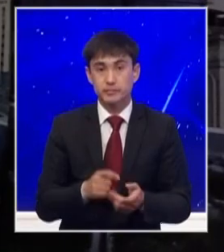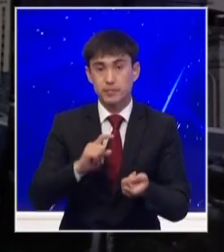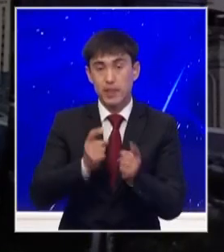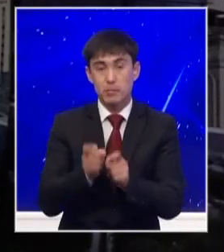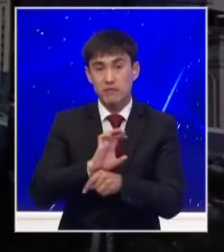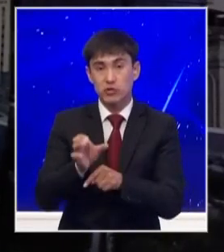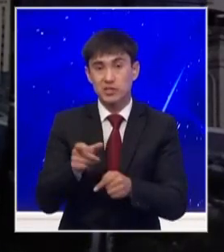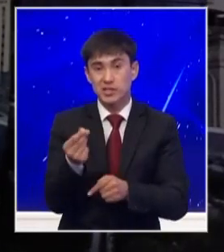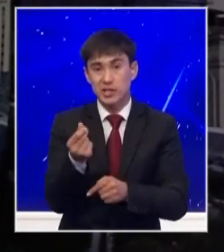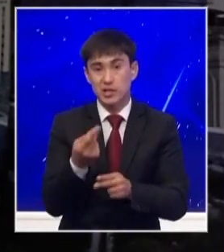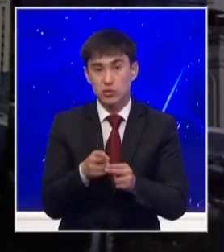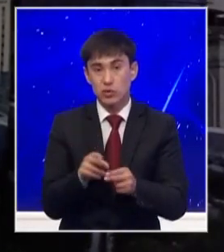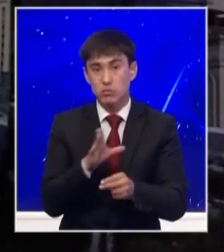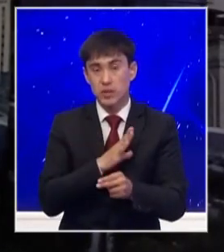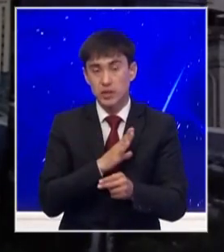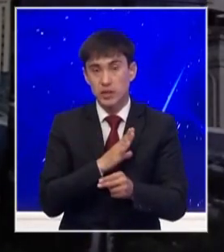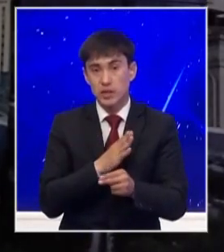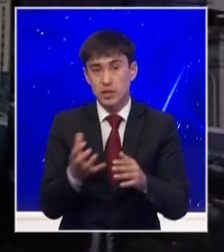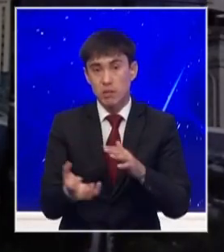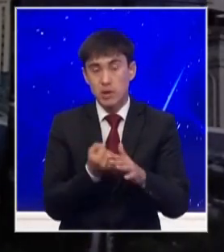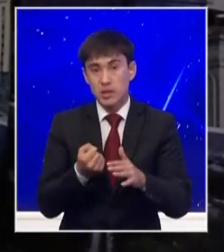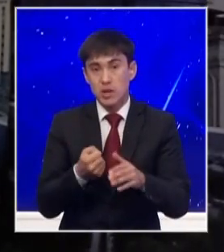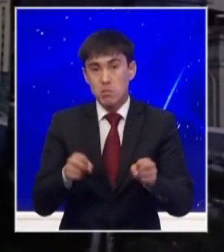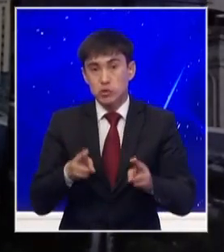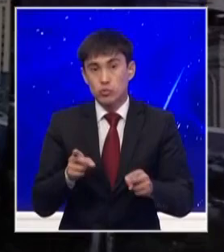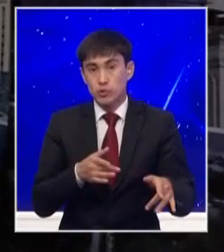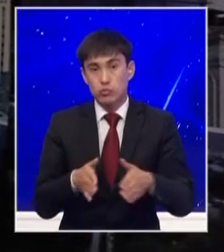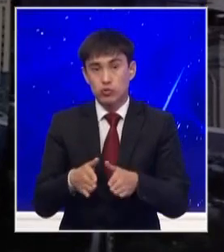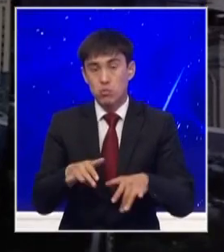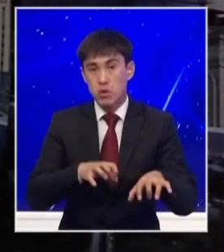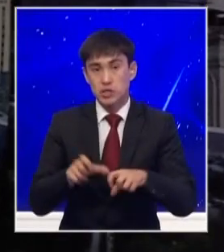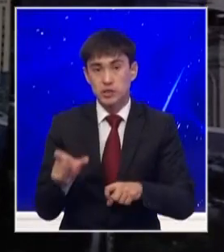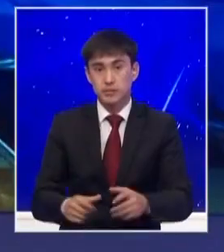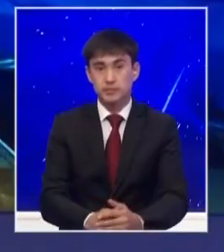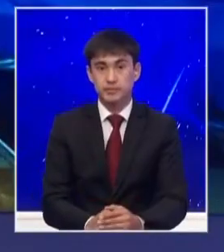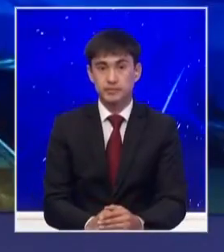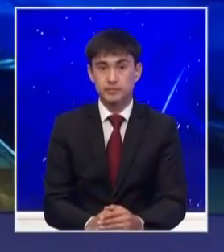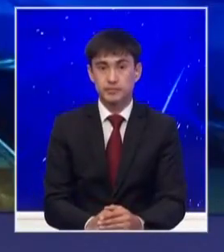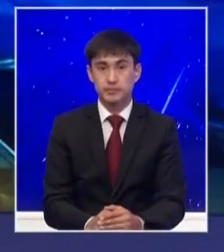переводятся деньги, которые были добыты преступным путем мошенников.